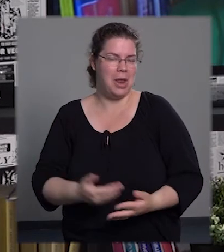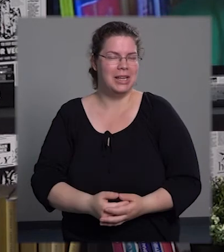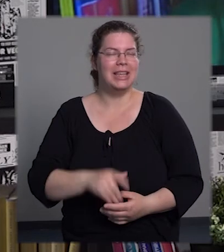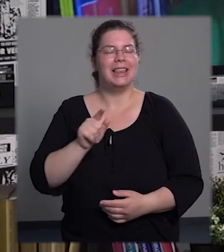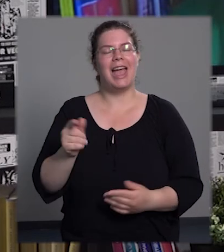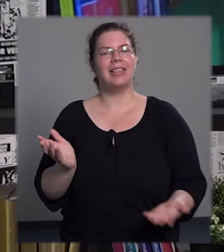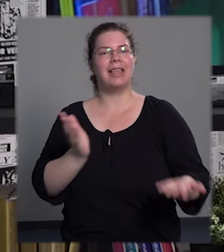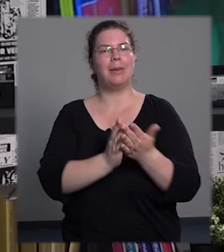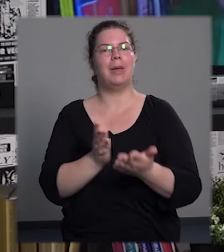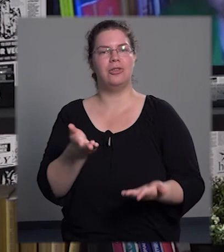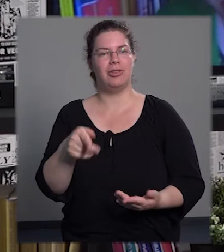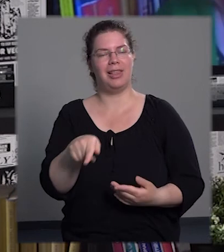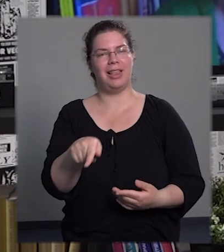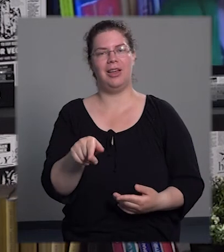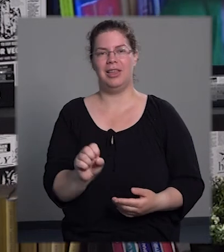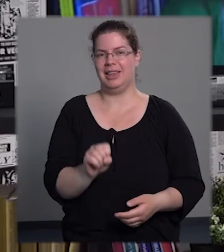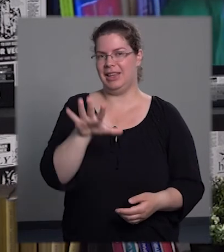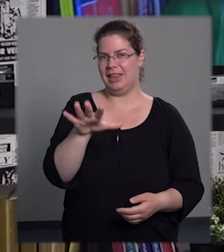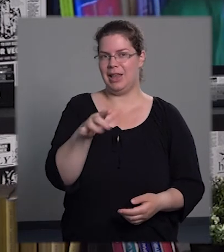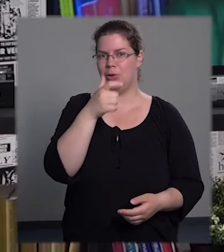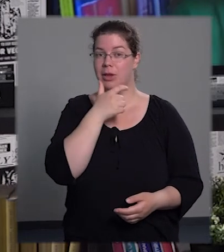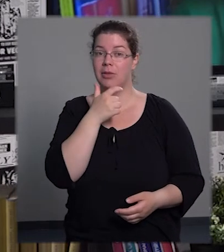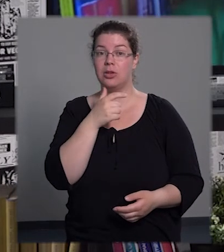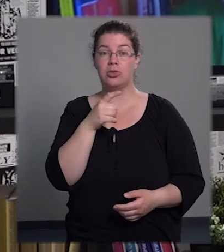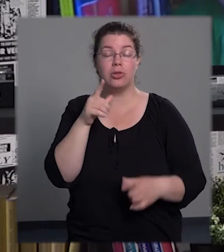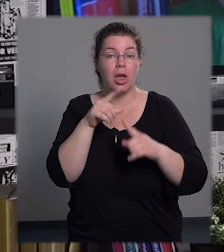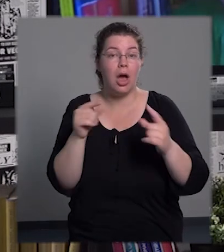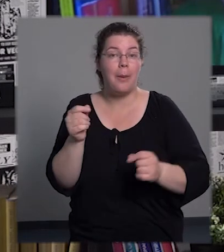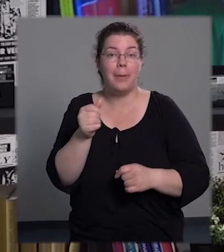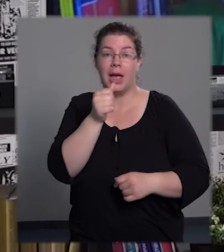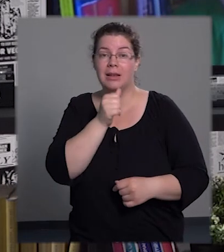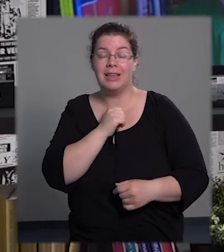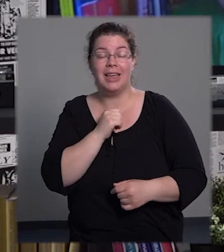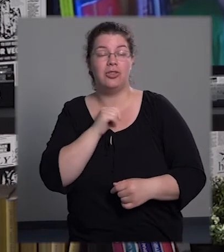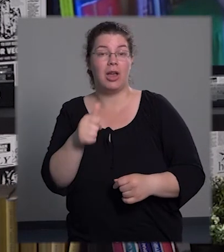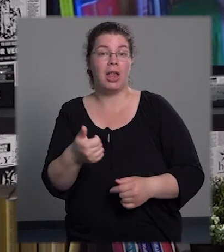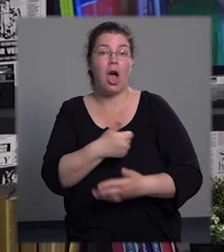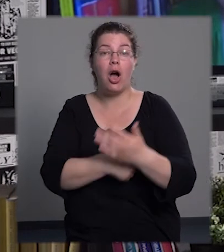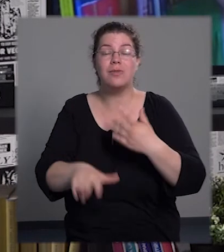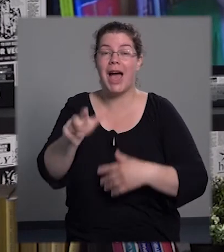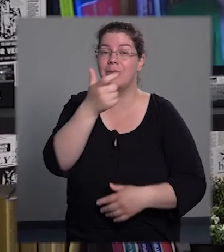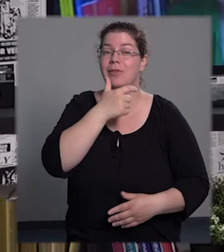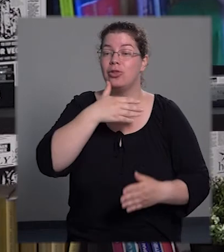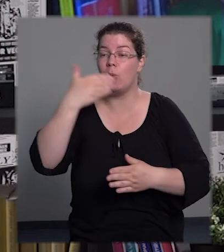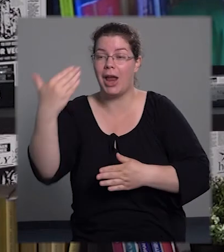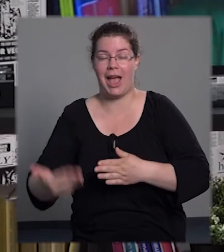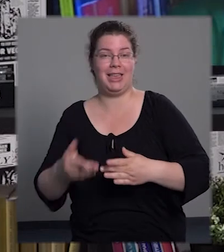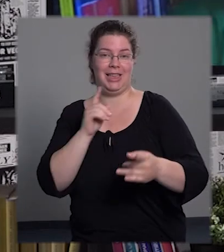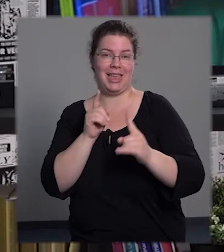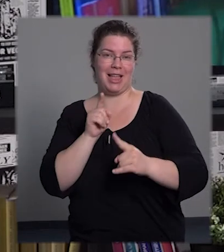ezt a 15 éves japán géstát 63 éves koráig játszotta az operaházban.